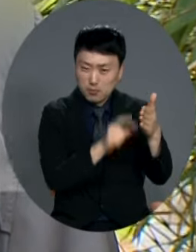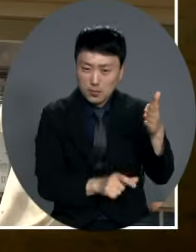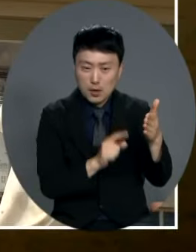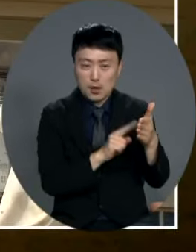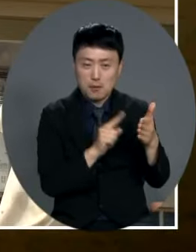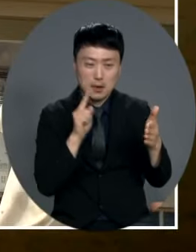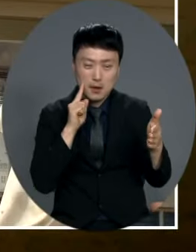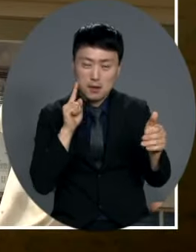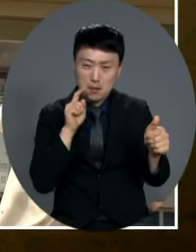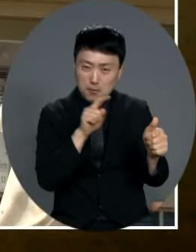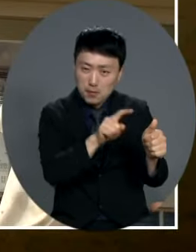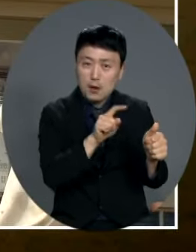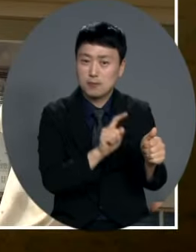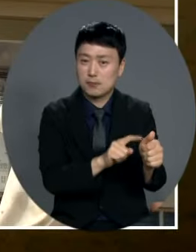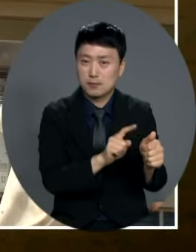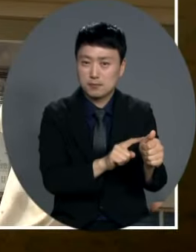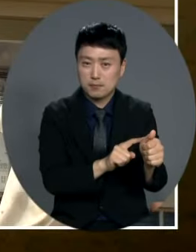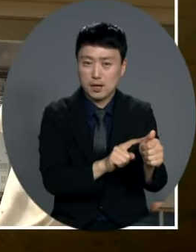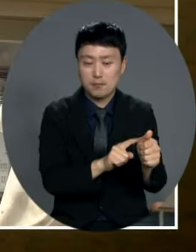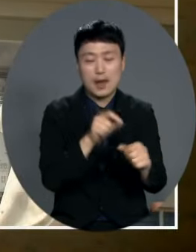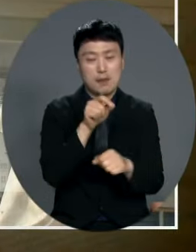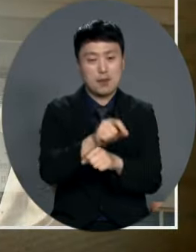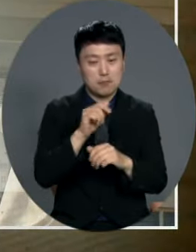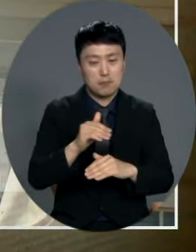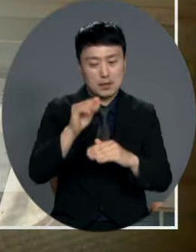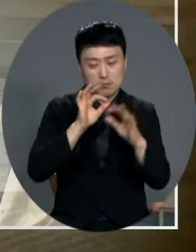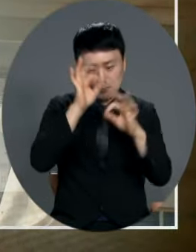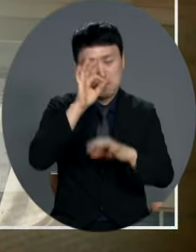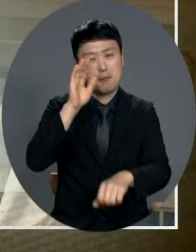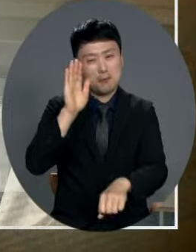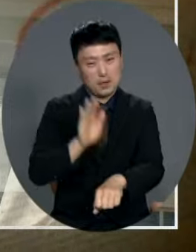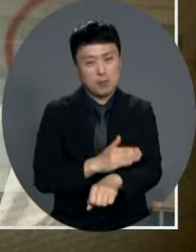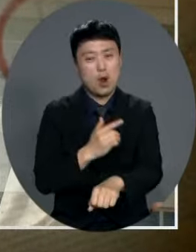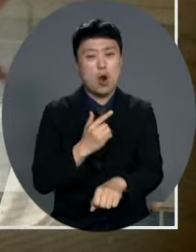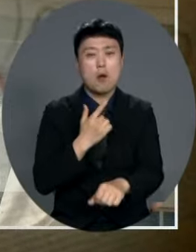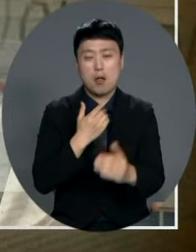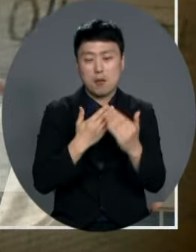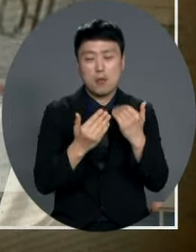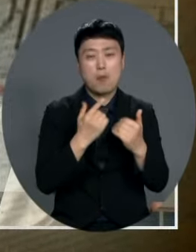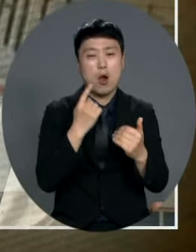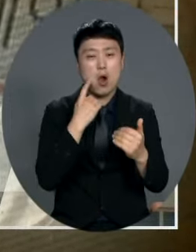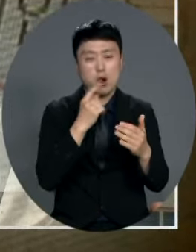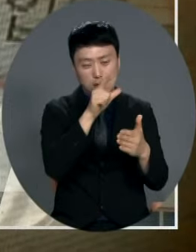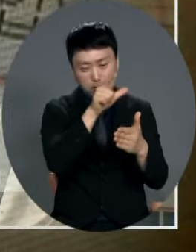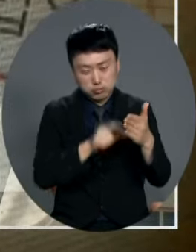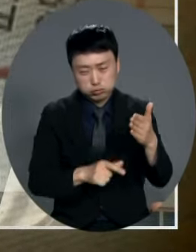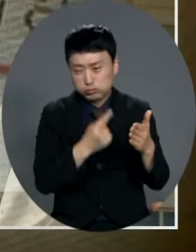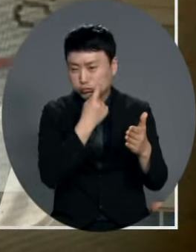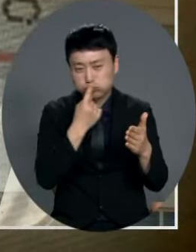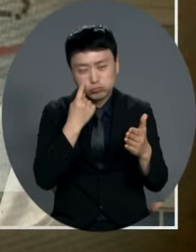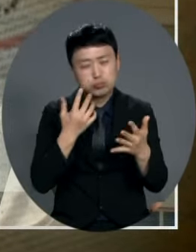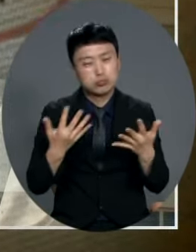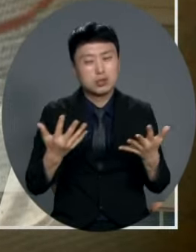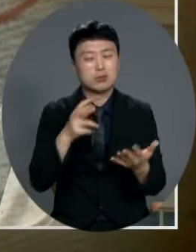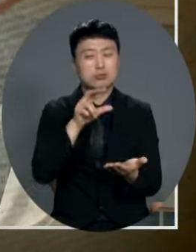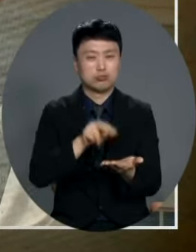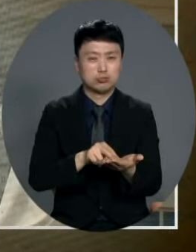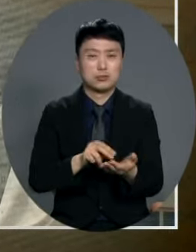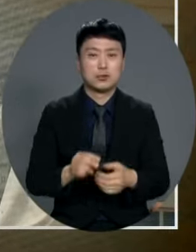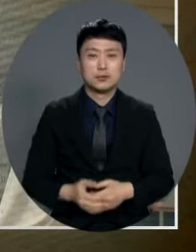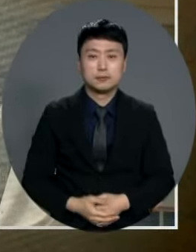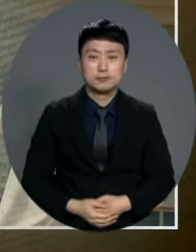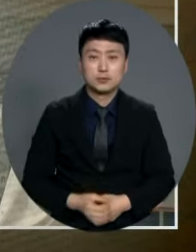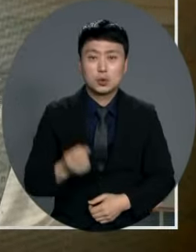특혜를 주는 과정에서 행정적 절차 오류와 작가의 이력을 제대로 검증하지 않은 점 등도 확인됐습니다